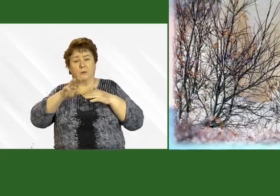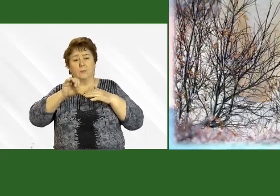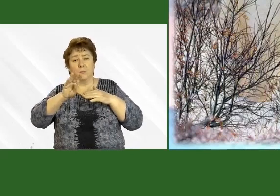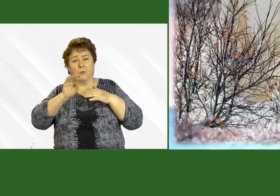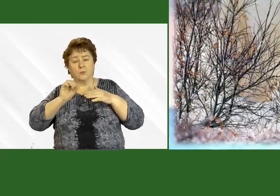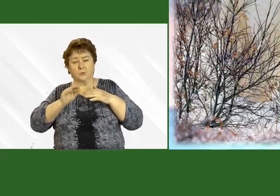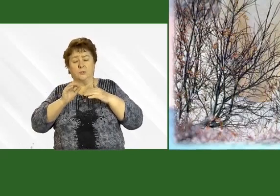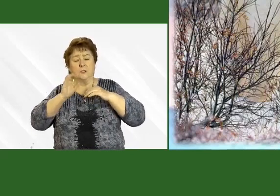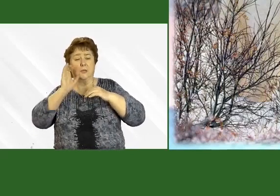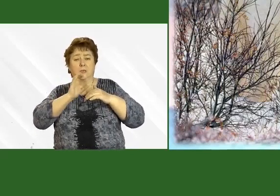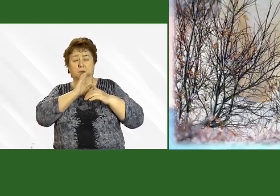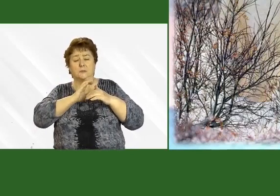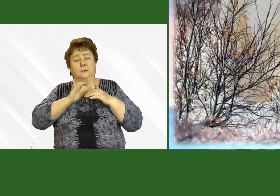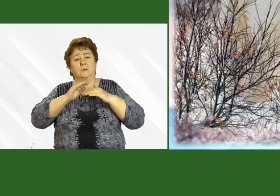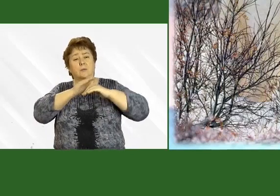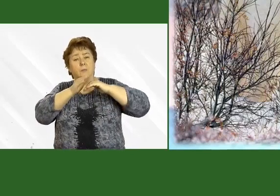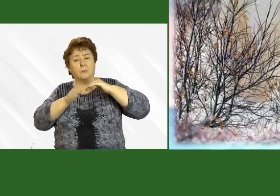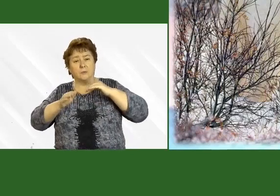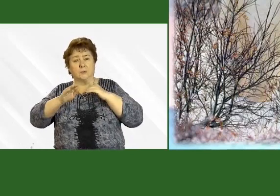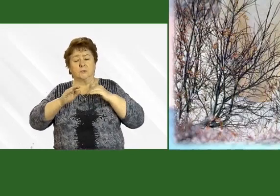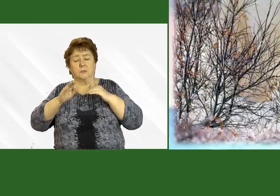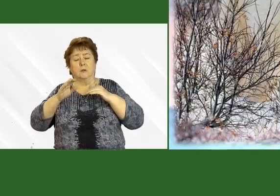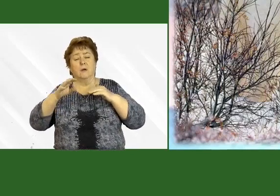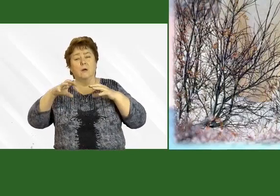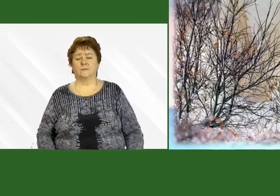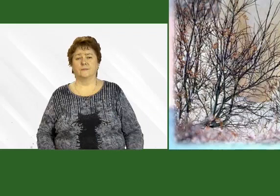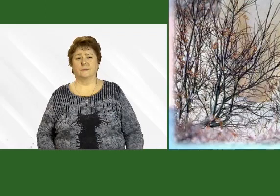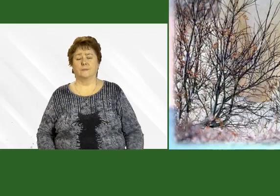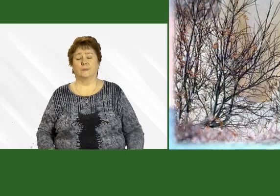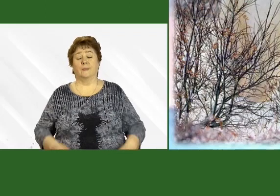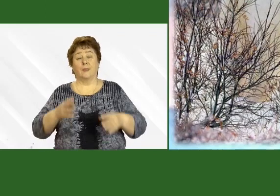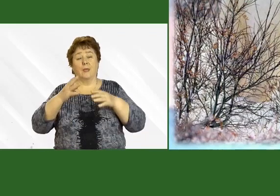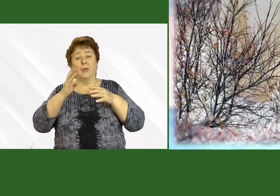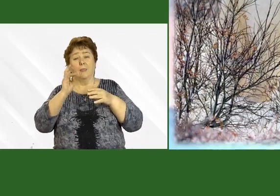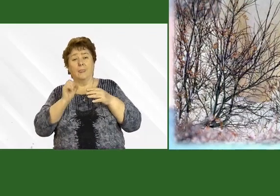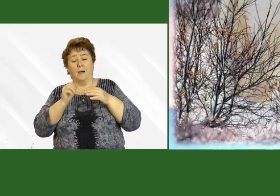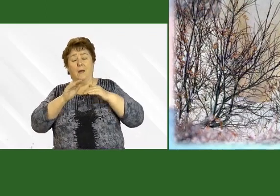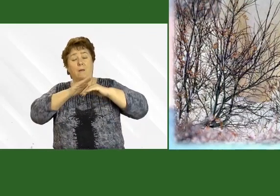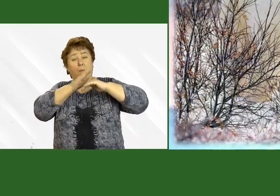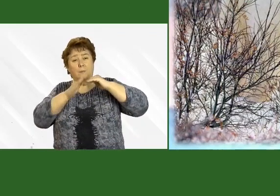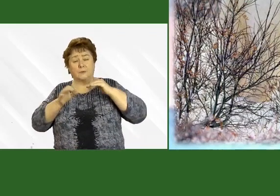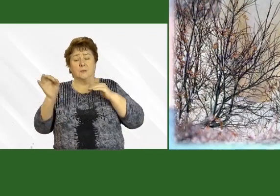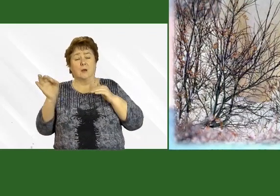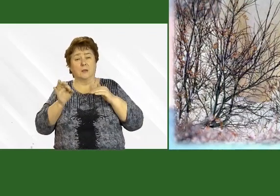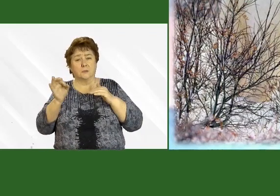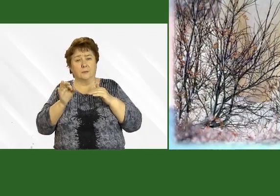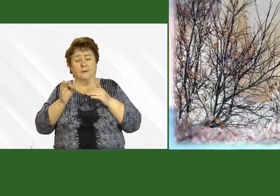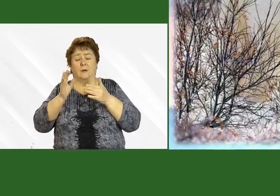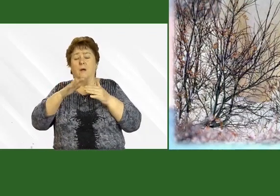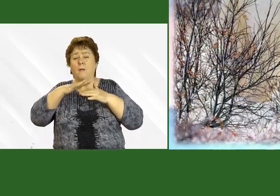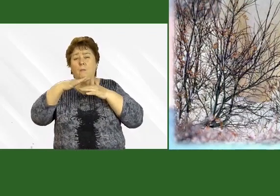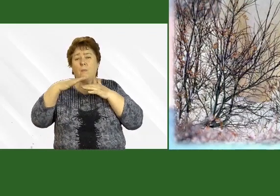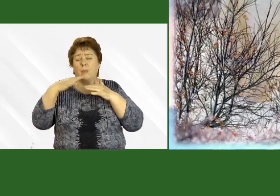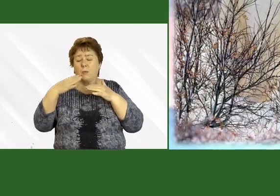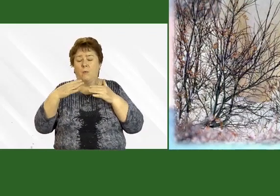северном побережье материка встречается белый медведь на побережье и островах гнездится множество